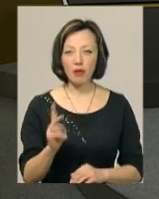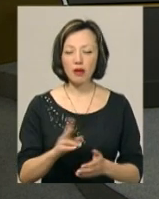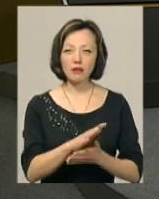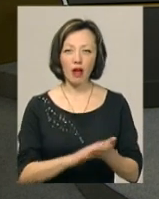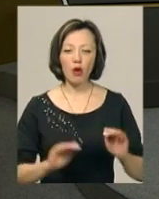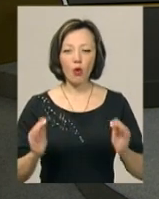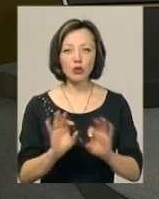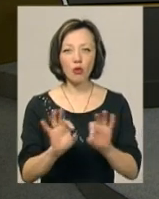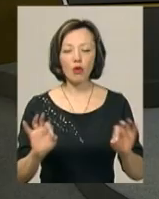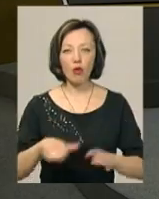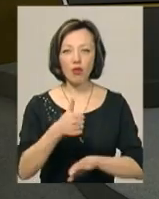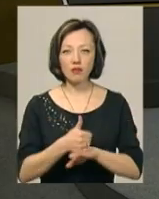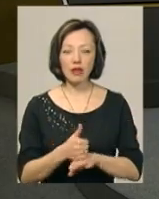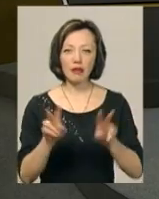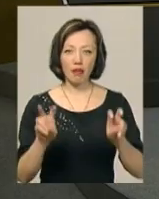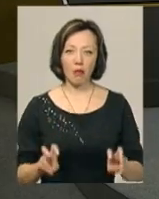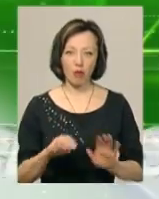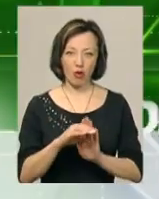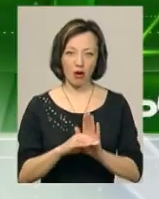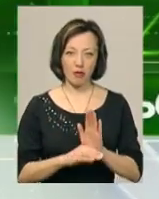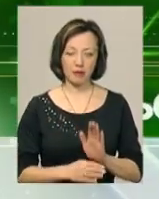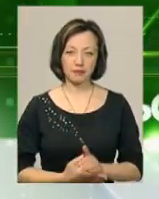Далі короткий огляд головних тем програми.